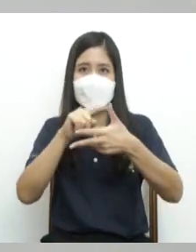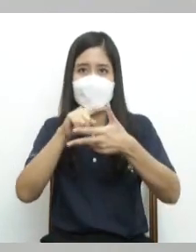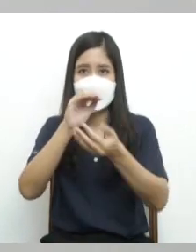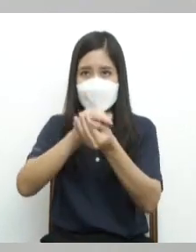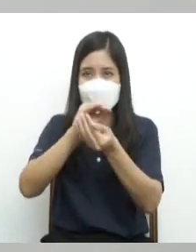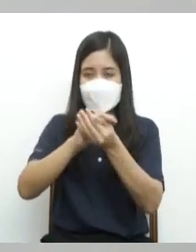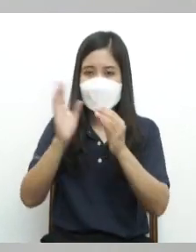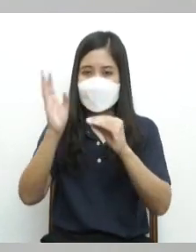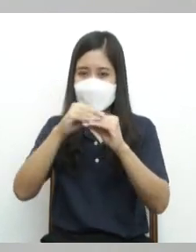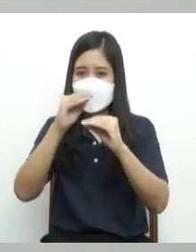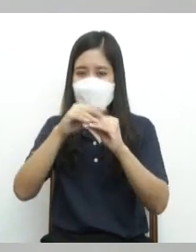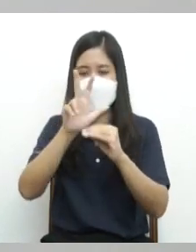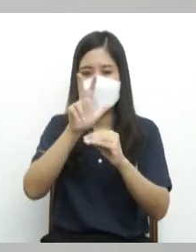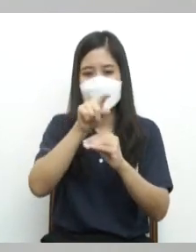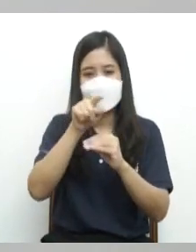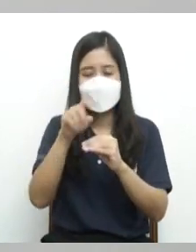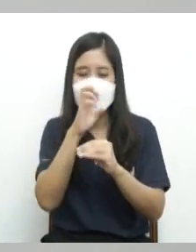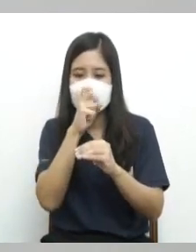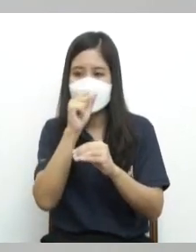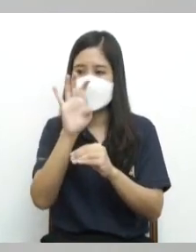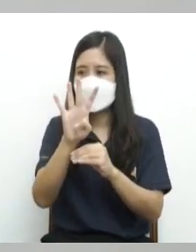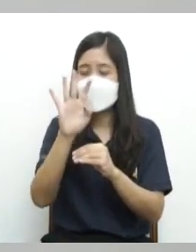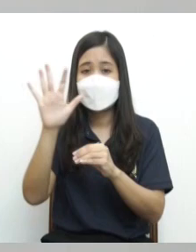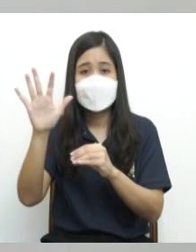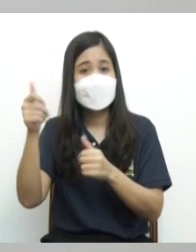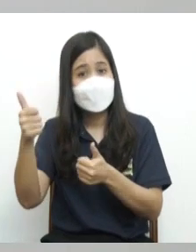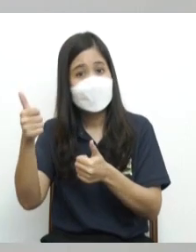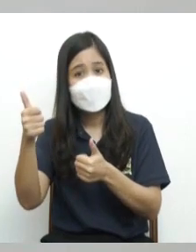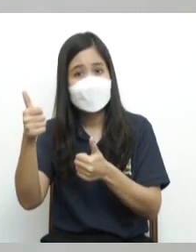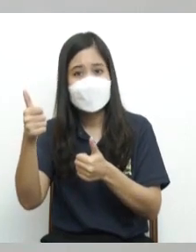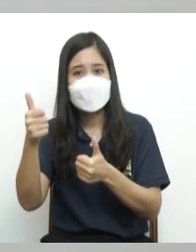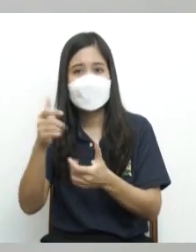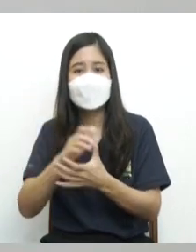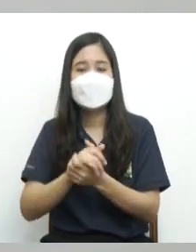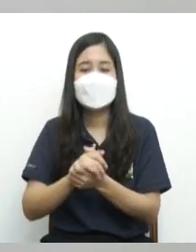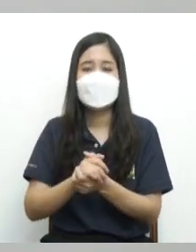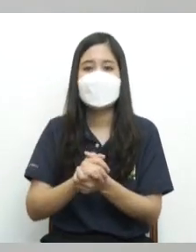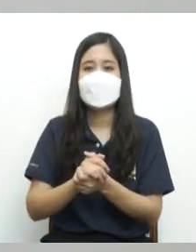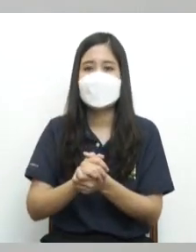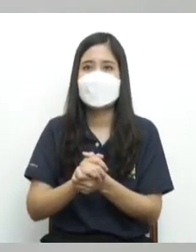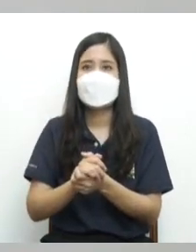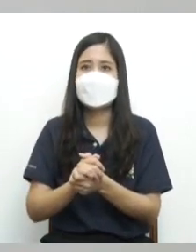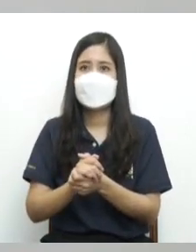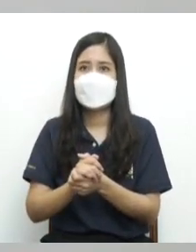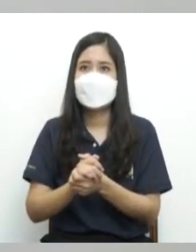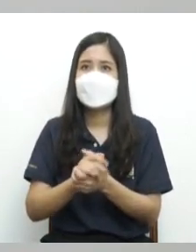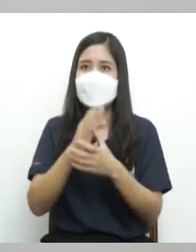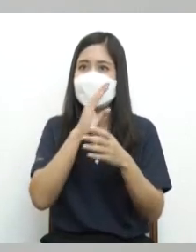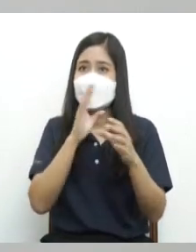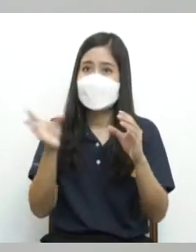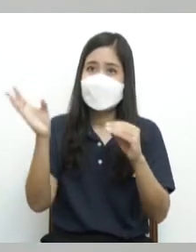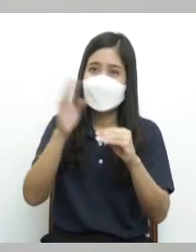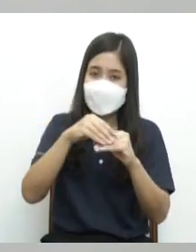ออม 3% ลองขยับเป็นสัก 4% 5% ได้ไหมลดภาษีก็ได้นะคะทวีค่าเงินได้อีกนะคะถ้าจะออมเพิ่มแล้วออม